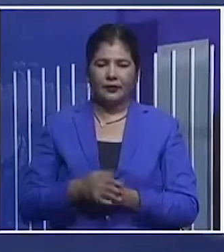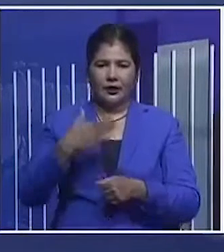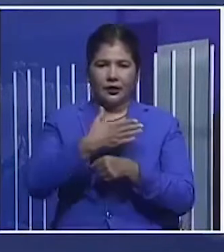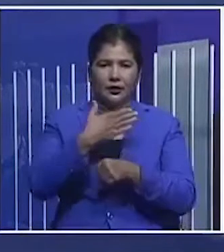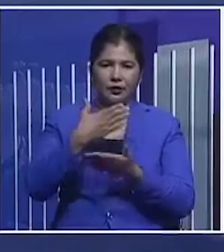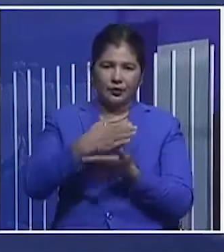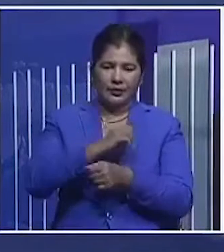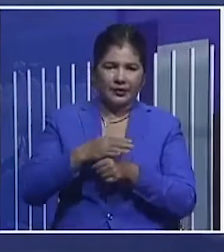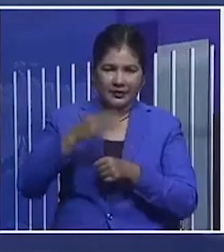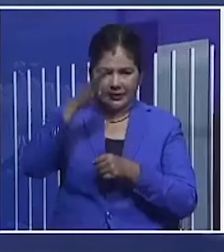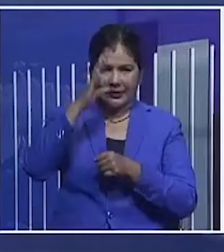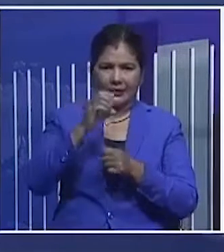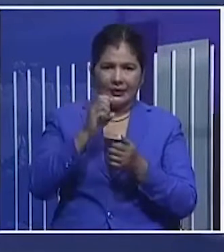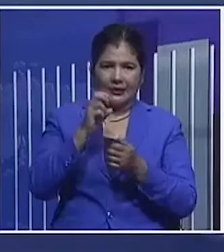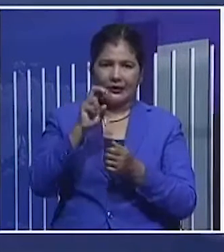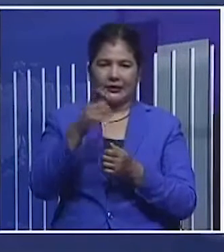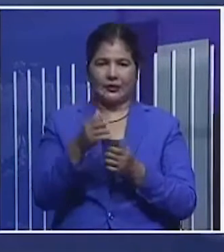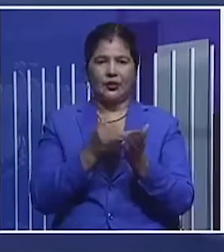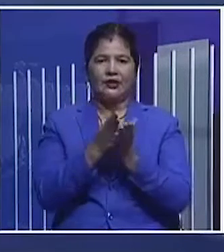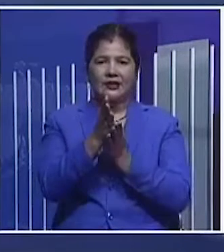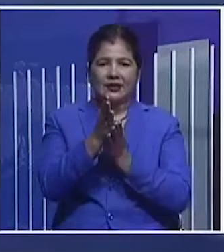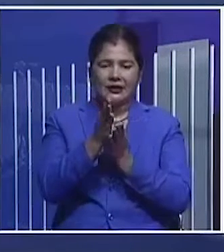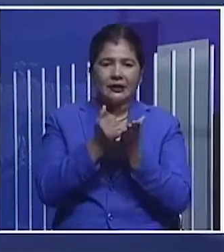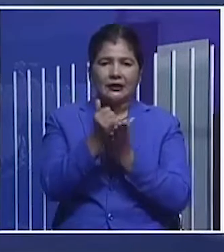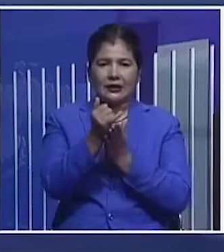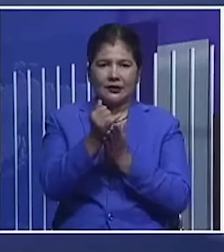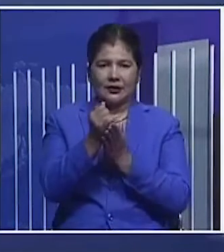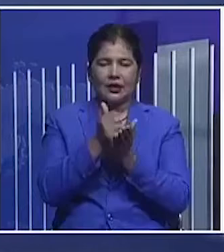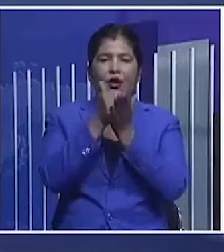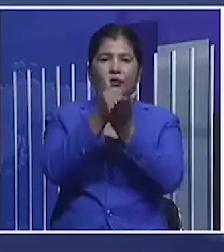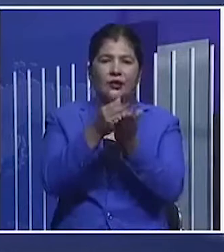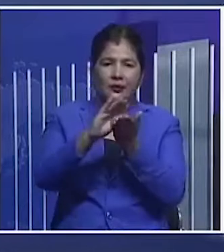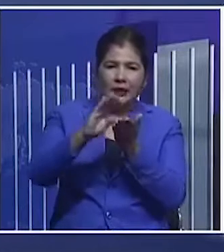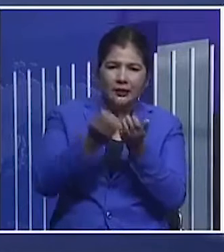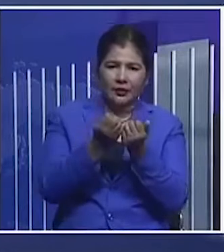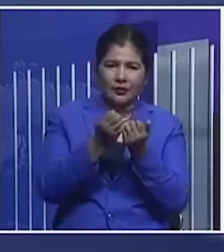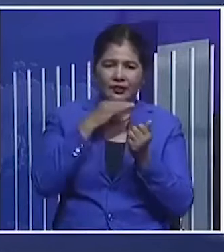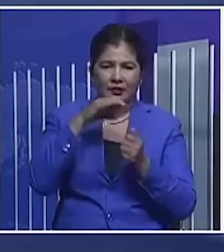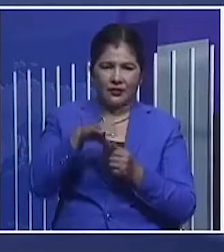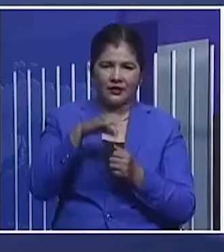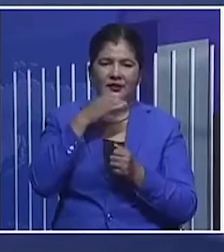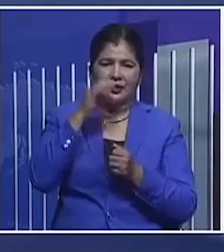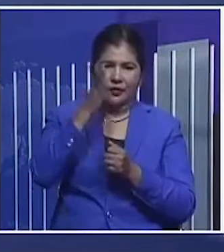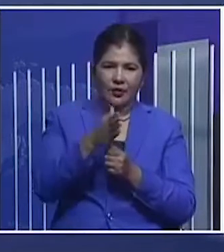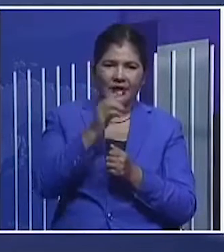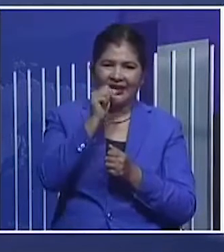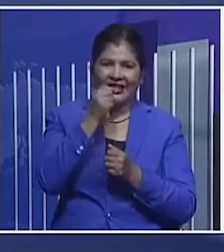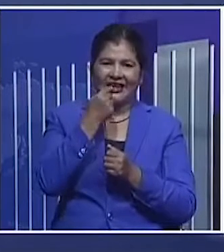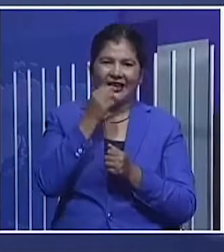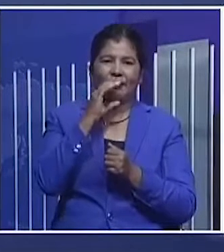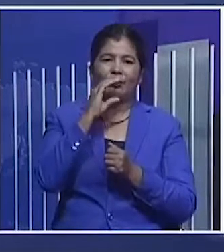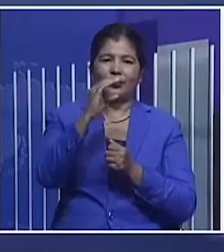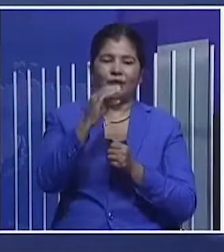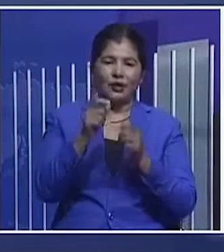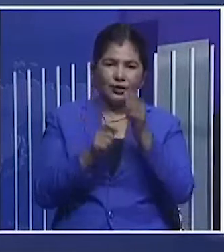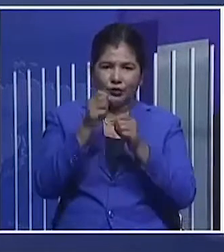लुम्बिनी प्रदेश सरकारले दाङका किसानलाई प्रतिफलमा आधारित अनुदान वितरण गरेको छ। खसी, बोका, बंगुर र दूध उत्पादक